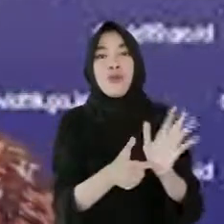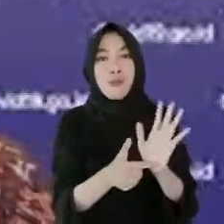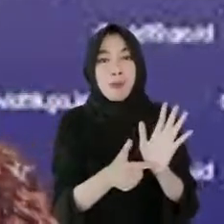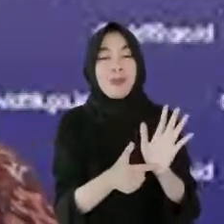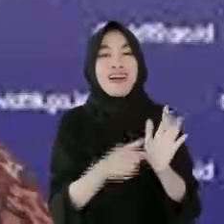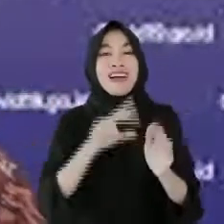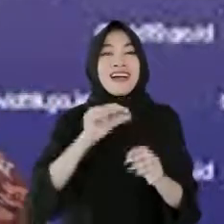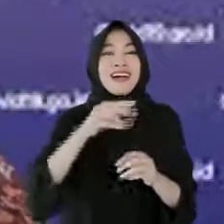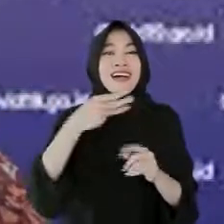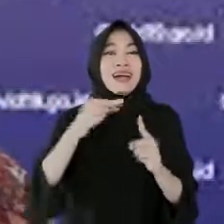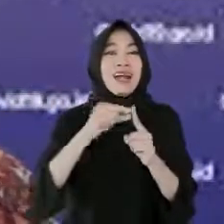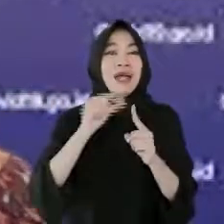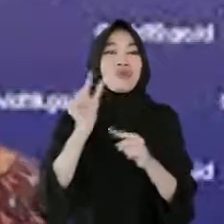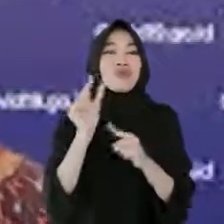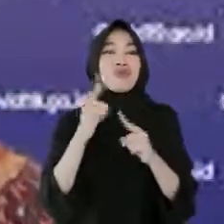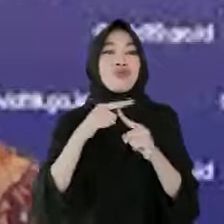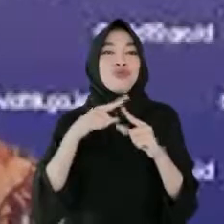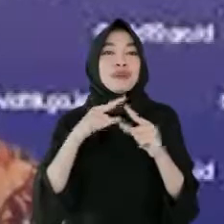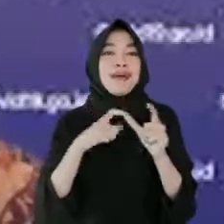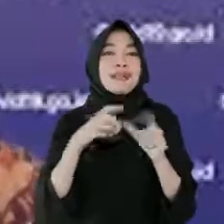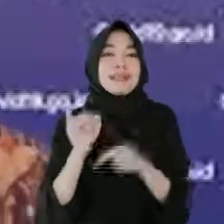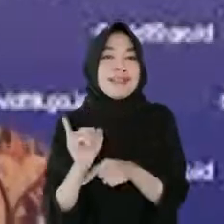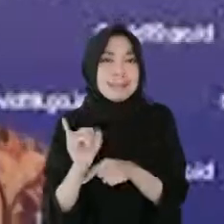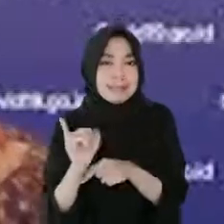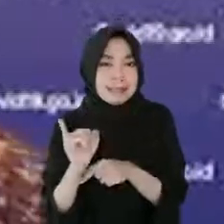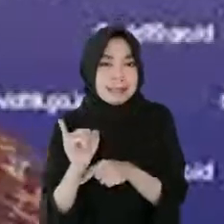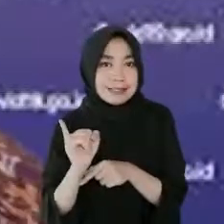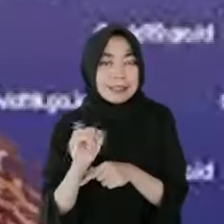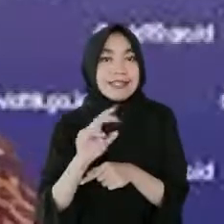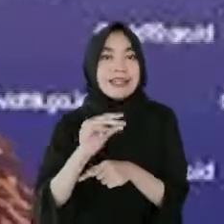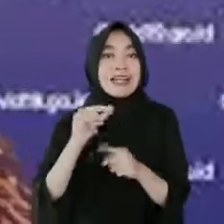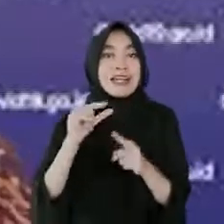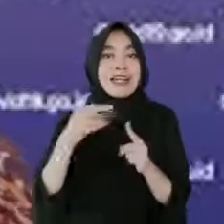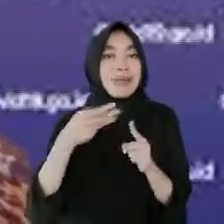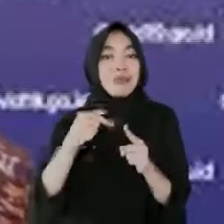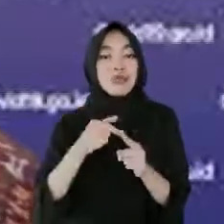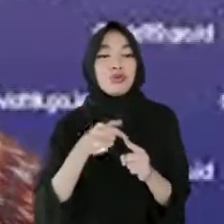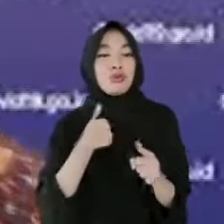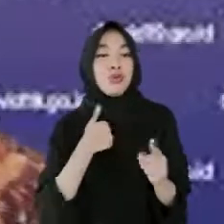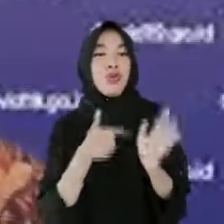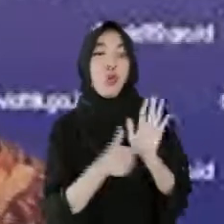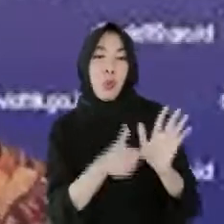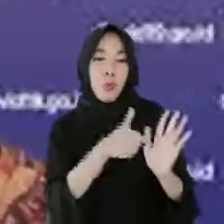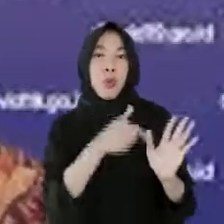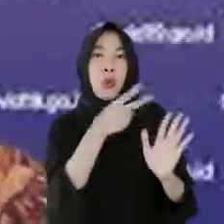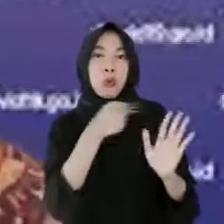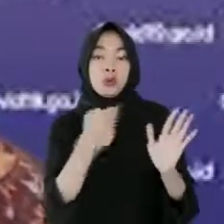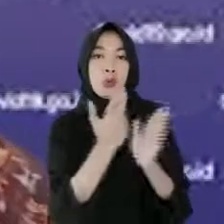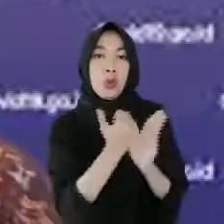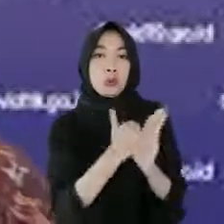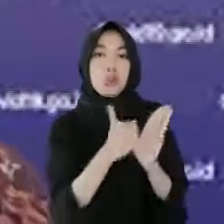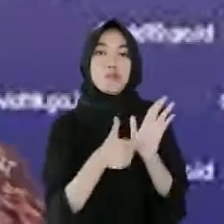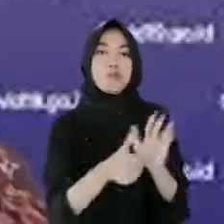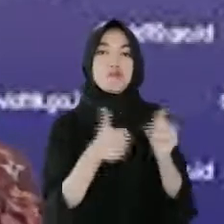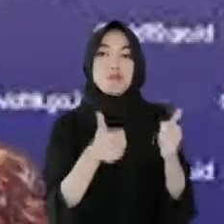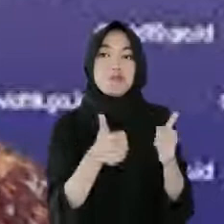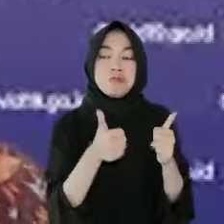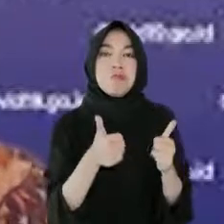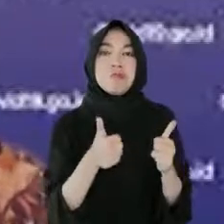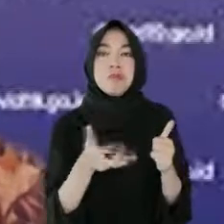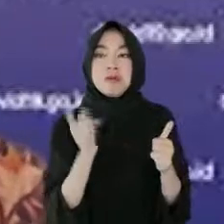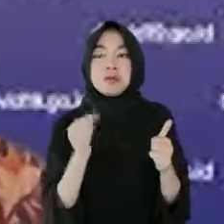di dalam penegakan dan portal kesehatan karena Indonesia Indonesia harus menuju pada